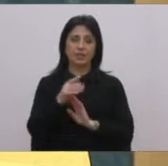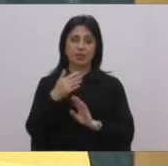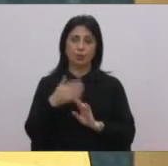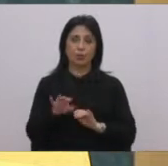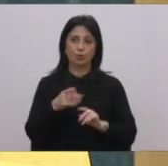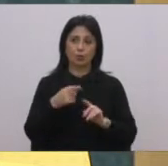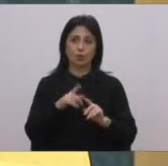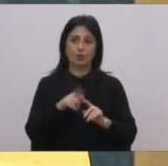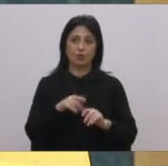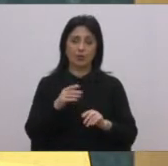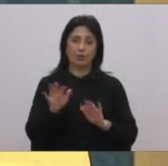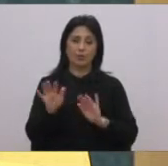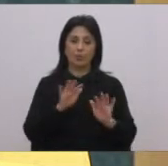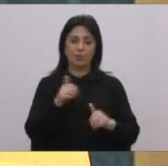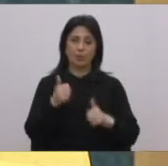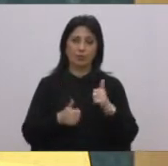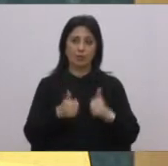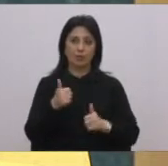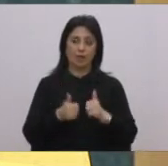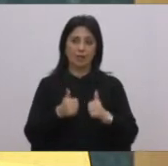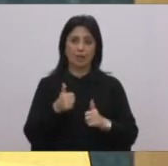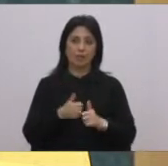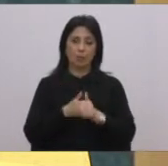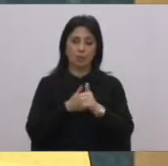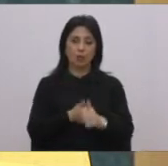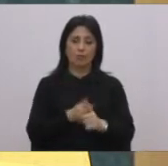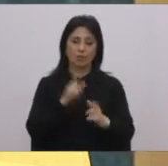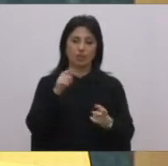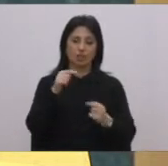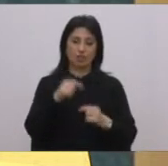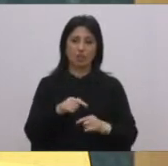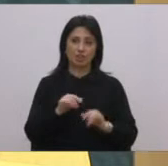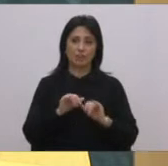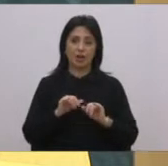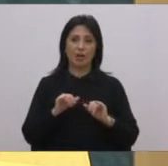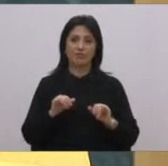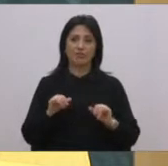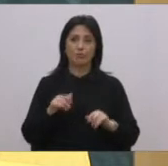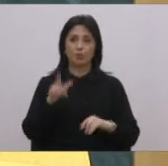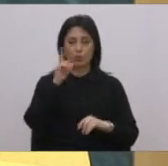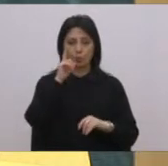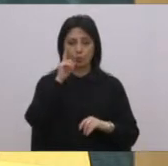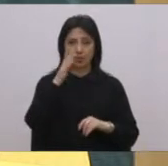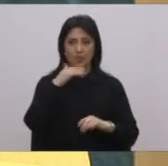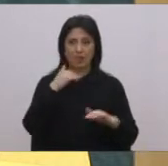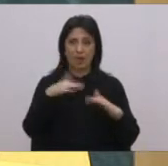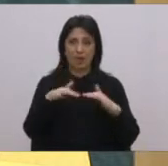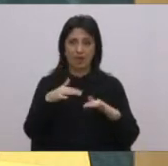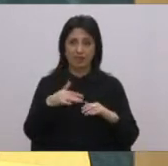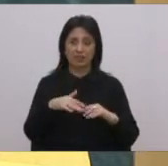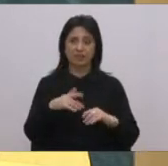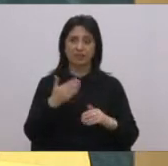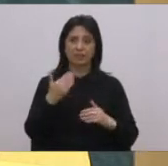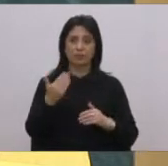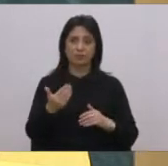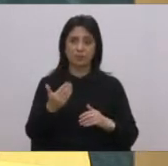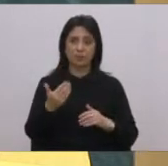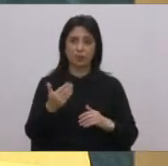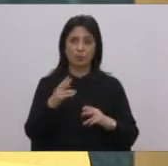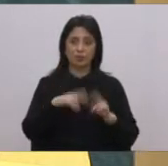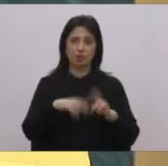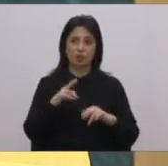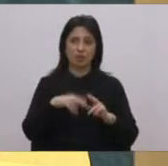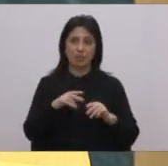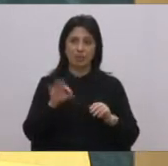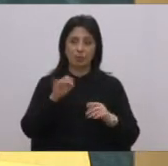სატენდერო პროცედურები და ამას მოყვება კიდე შესაბამისი განვითარება ქუთაისის წყალარინების და გამწვენებლობის